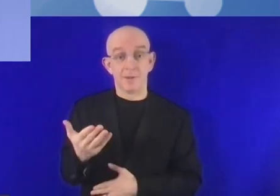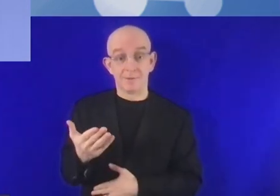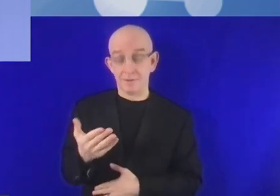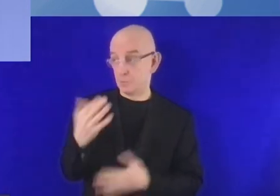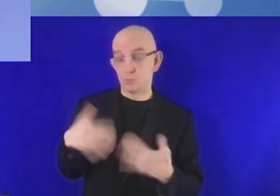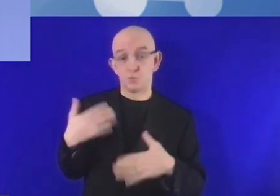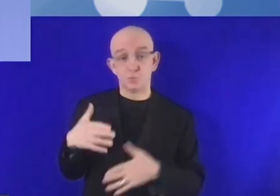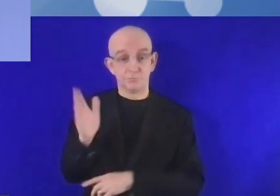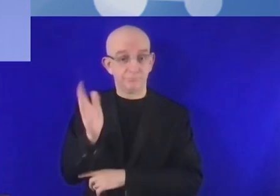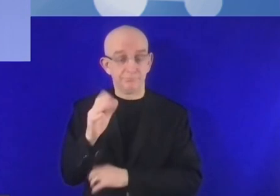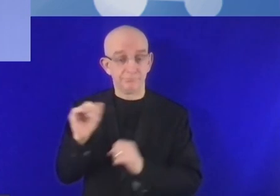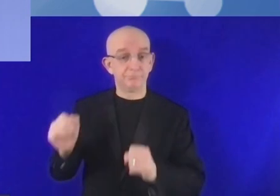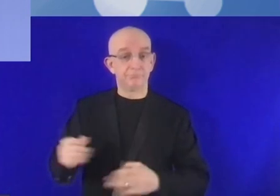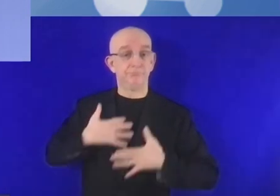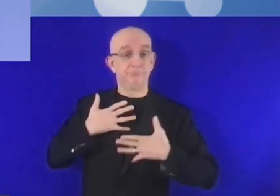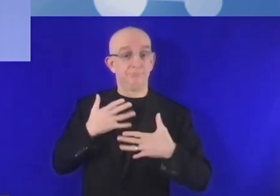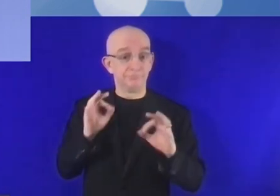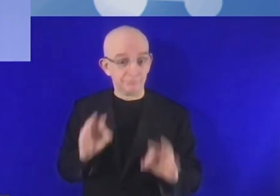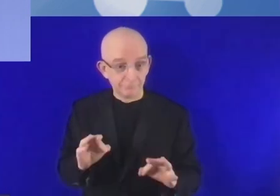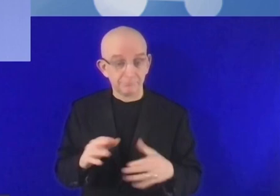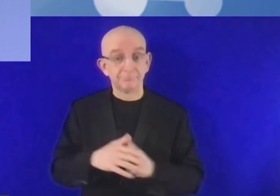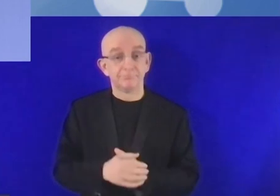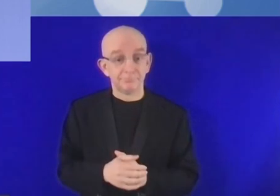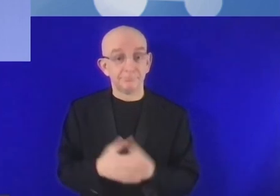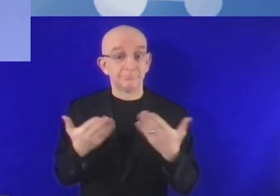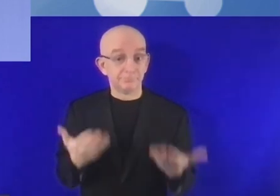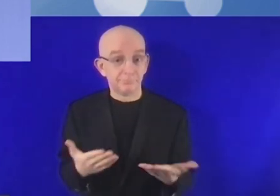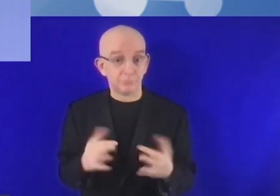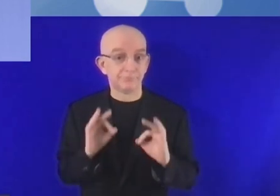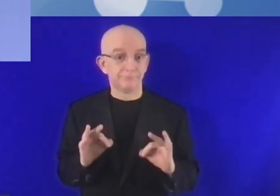Państwo, a teraz z przyjemnością zapraszam na scenę